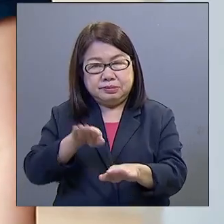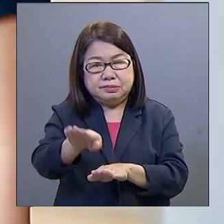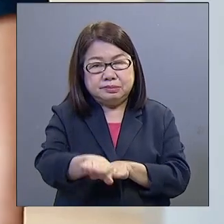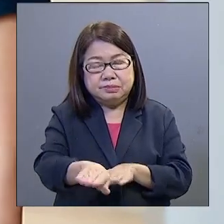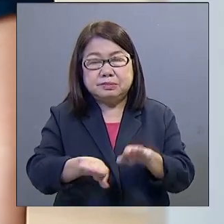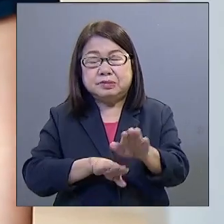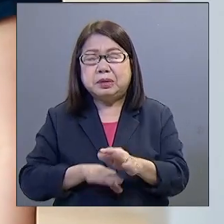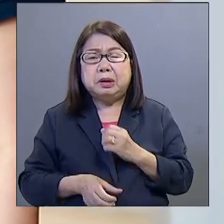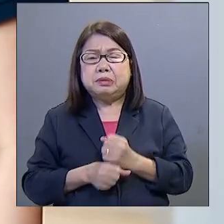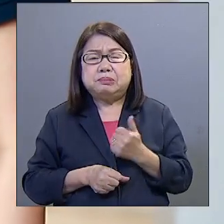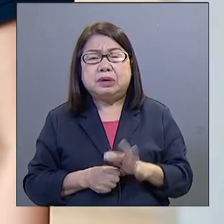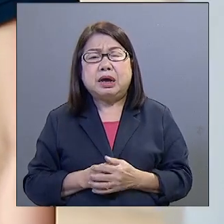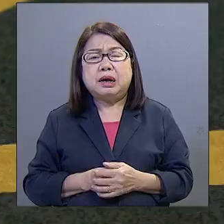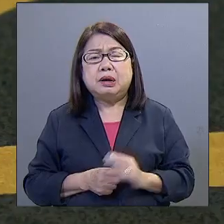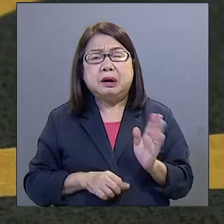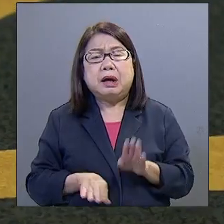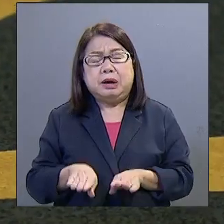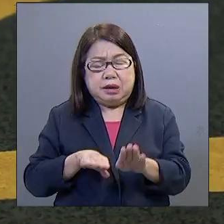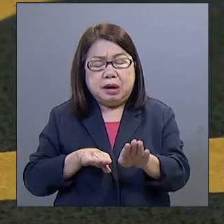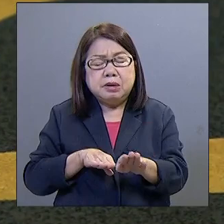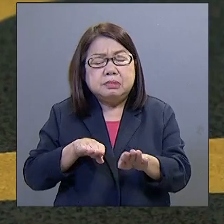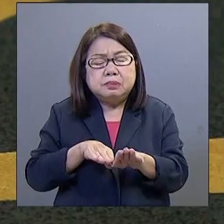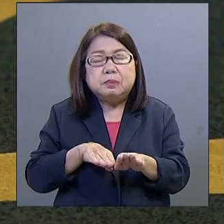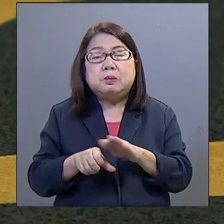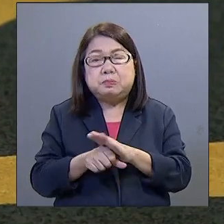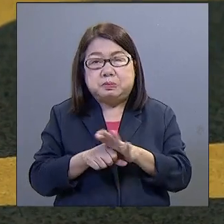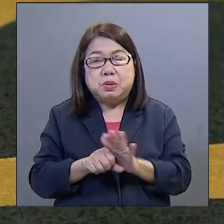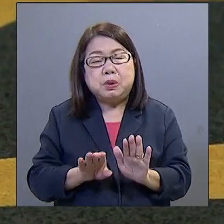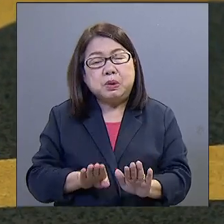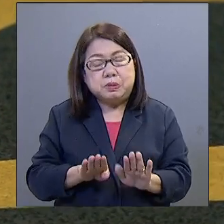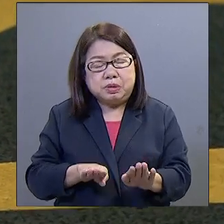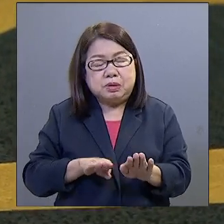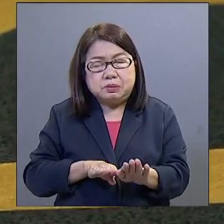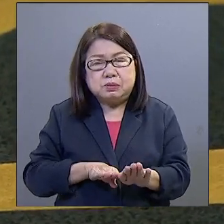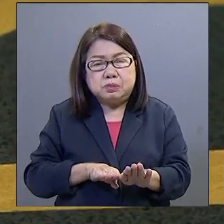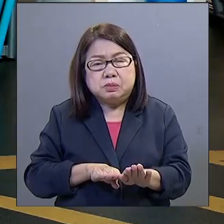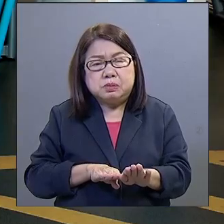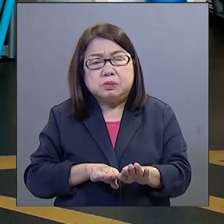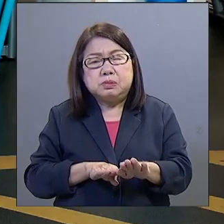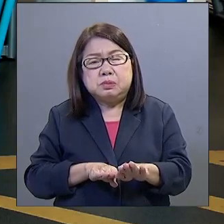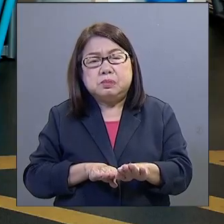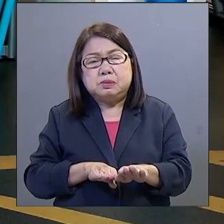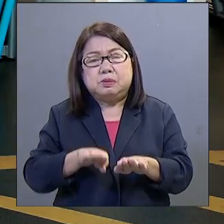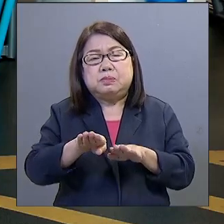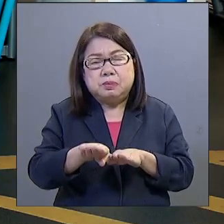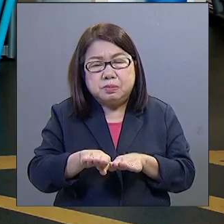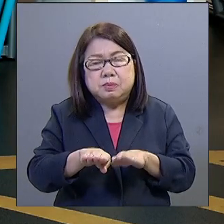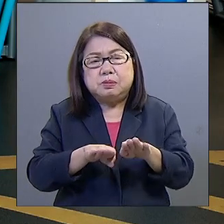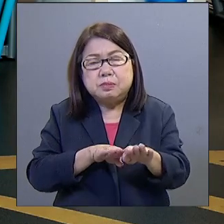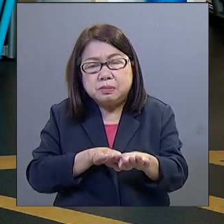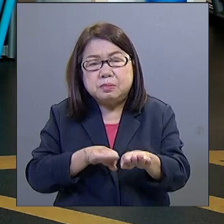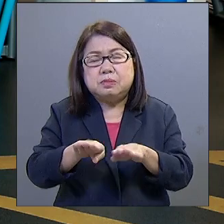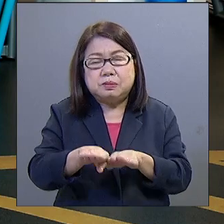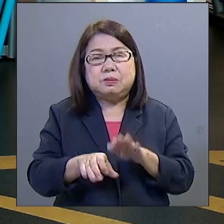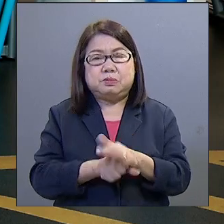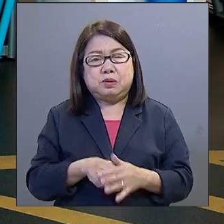แนะนำให้เริ่มที่ครึ่งเท้าก่อนใช่ในผู้สูงอายุที่ดูแบบเอ้ยแค่ยืนเท้าชิดเมื่อกี้อาจจะยังดูเซเนี่ยแนะนำว่า